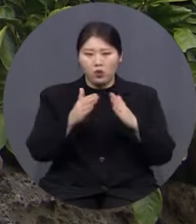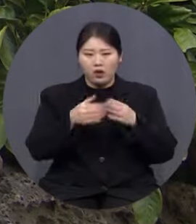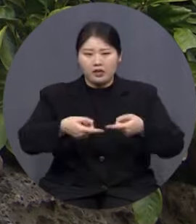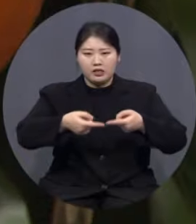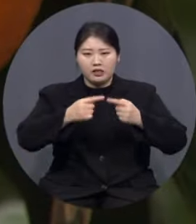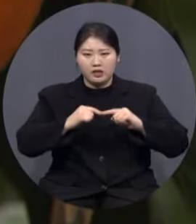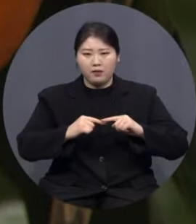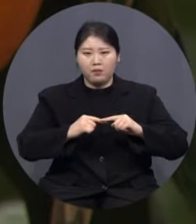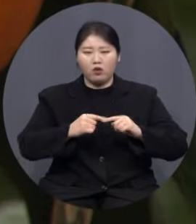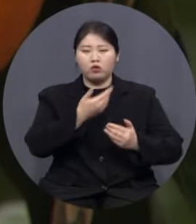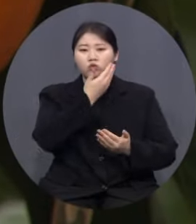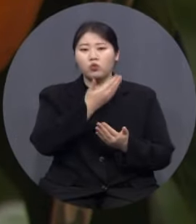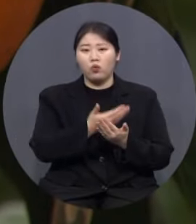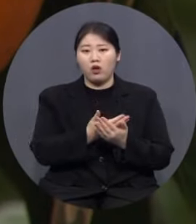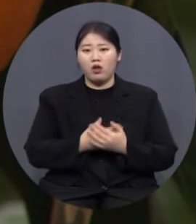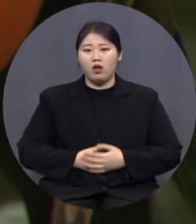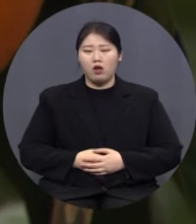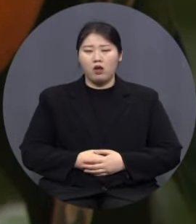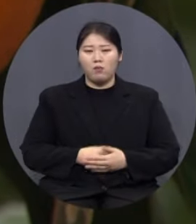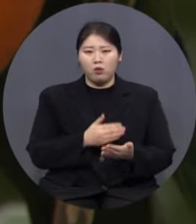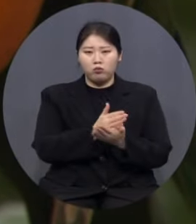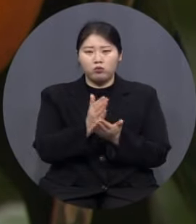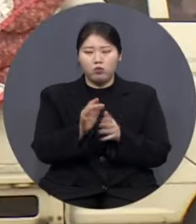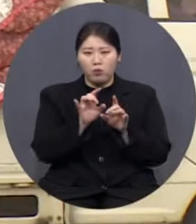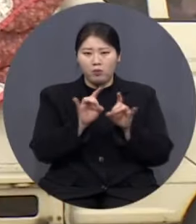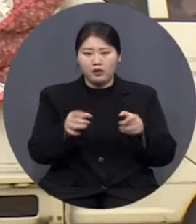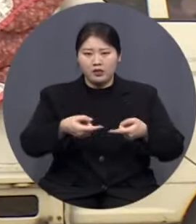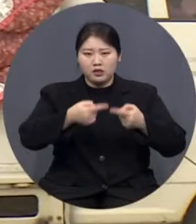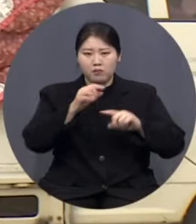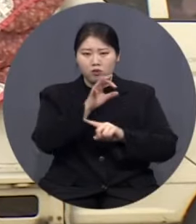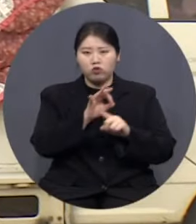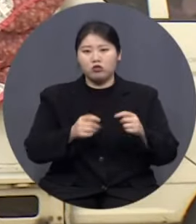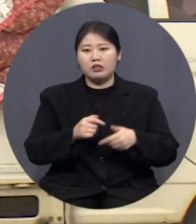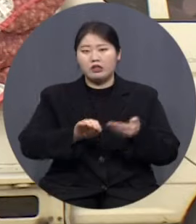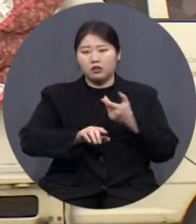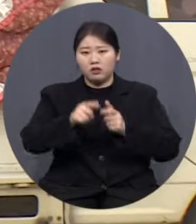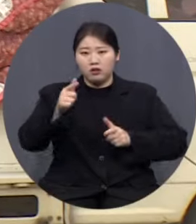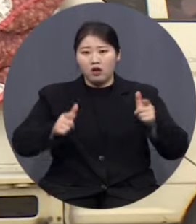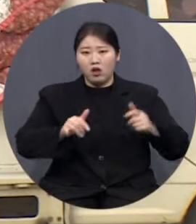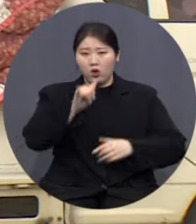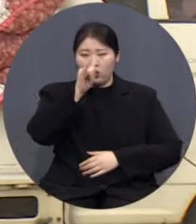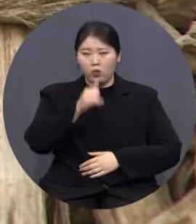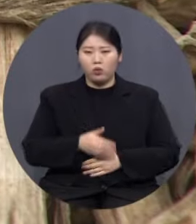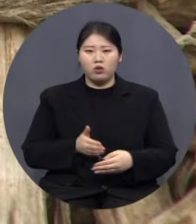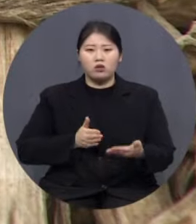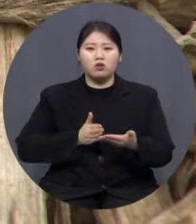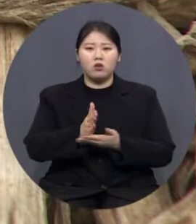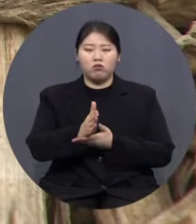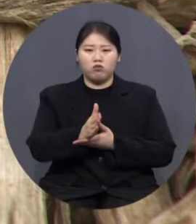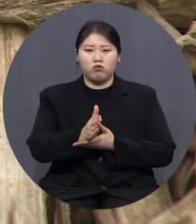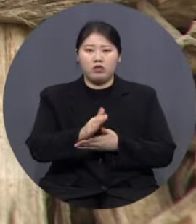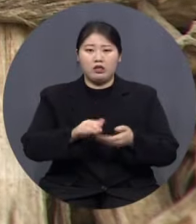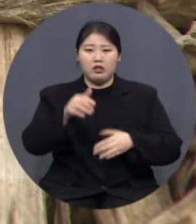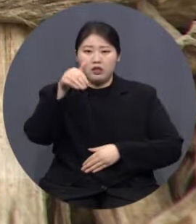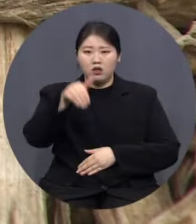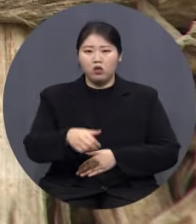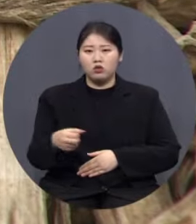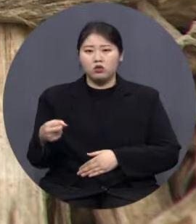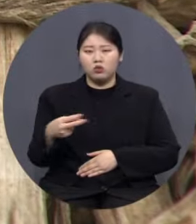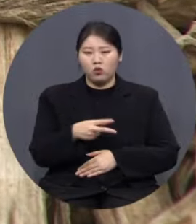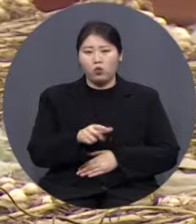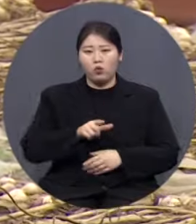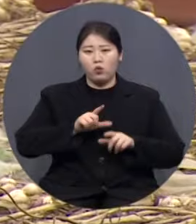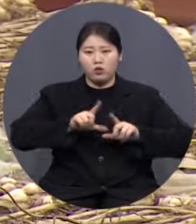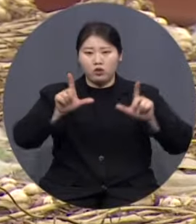관건입니다 품목마다 참여율이 다른 데다 유통 체계에 대한 전문성이 떨어지고 기후 온난화로 월동 작물의